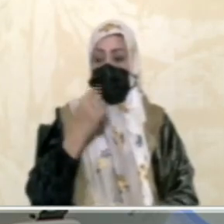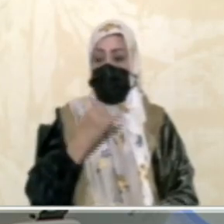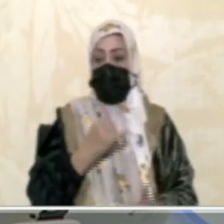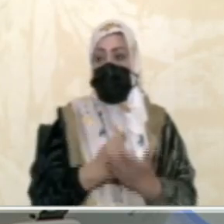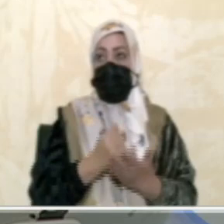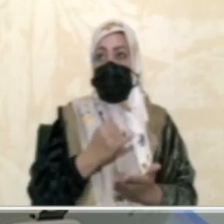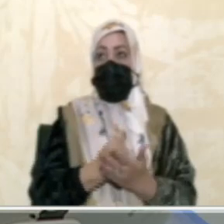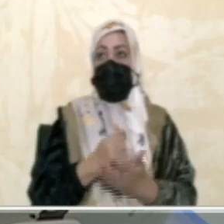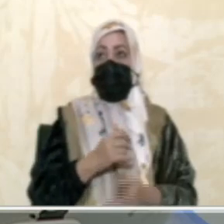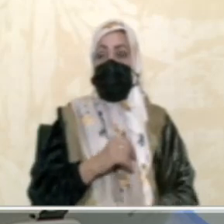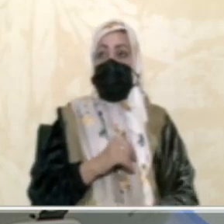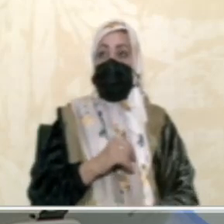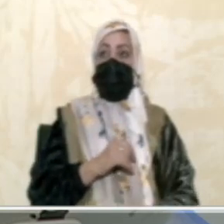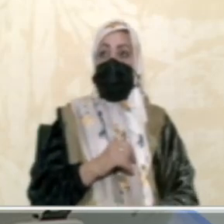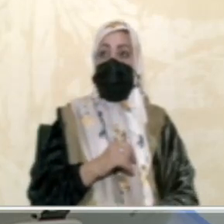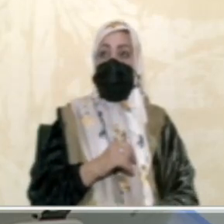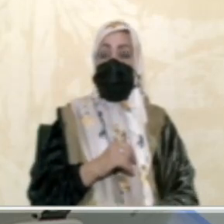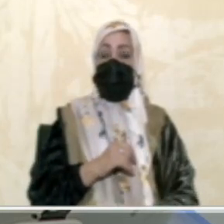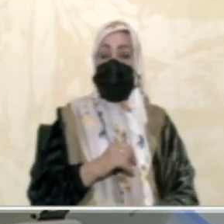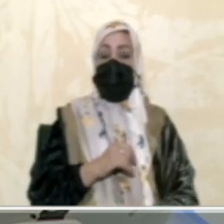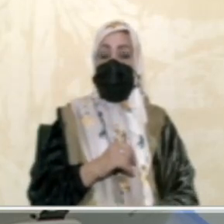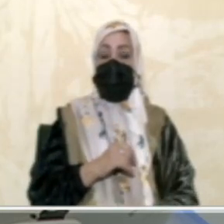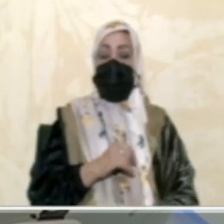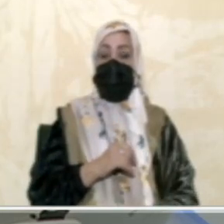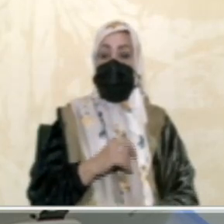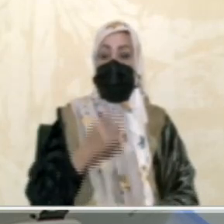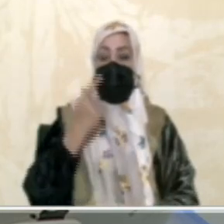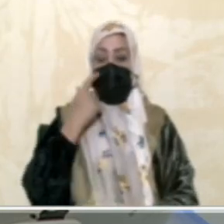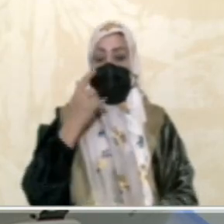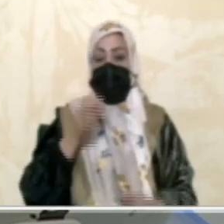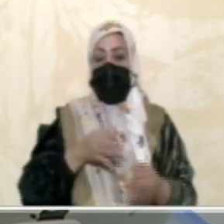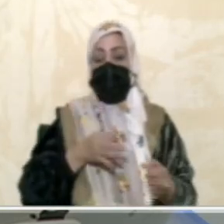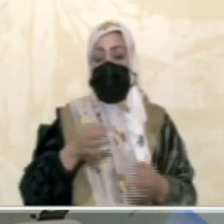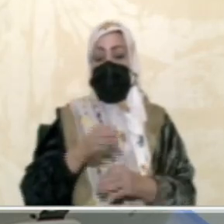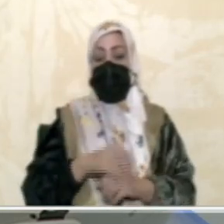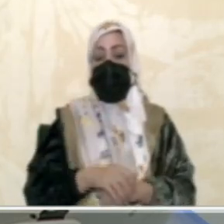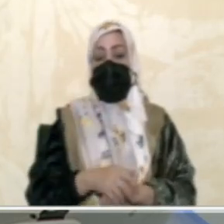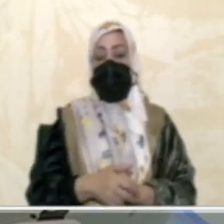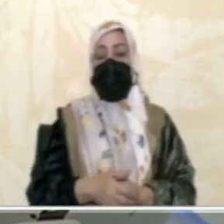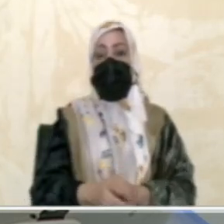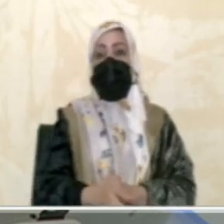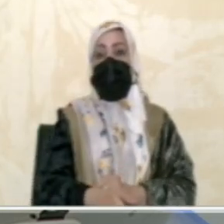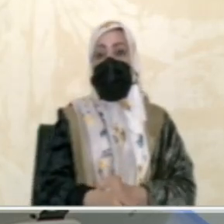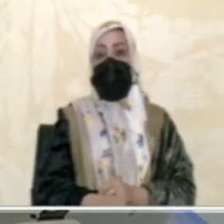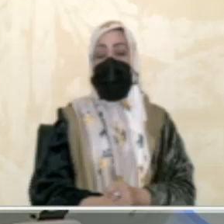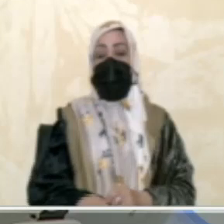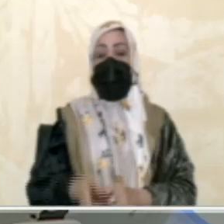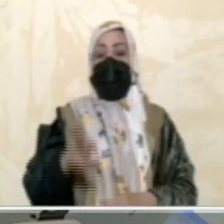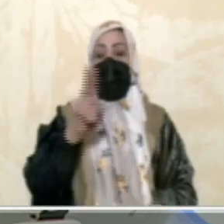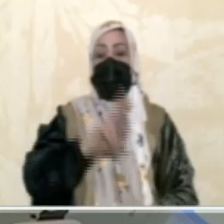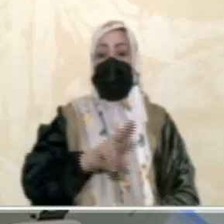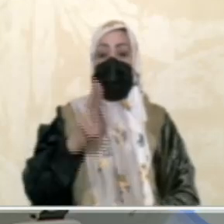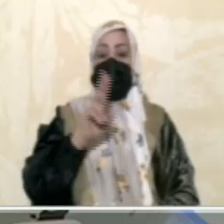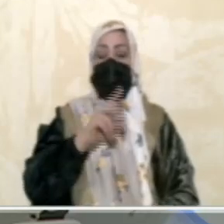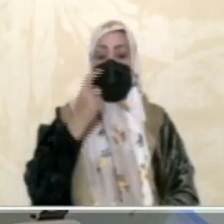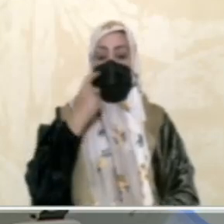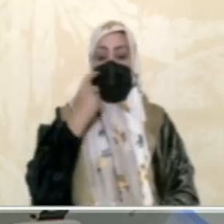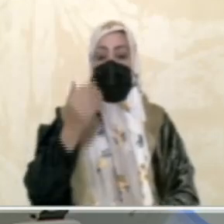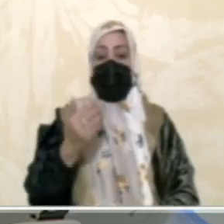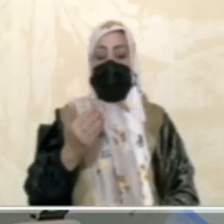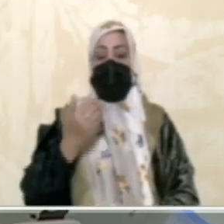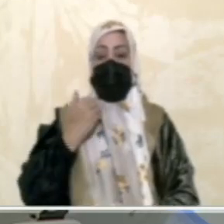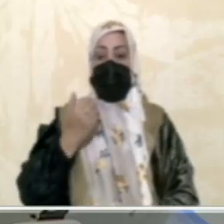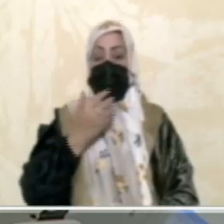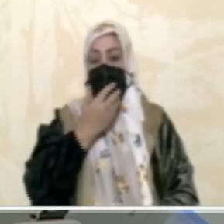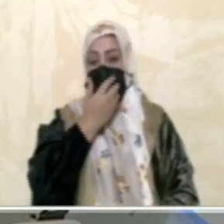هذه التدابير لنفسها عبد الناصر انك سالت انت قبل دخول شهر رمضان لان كلمه مرتين في اليوم